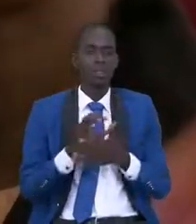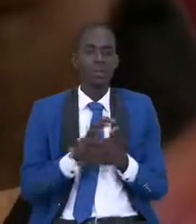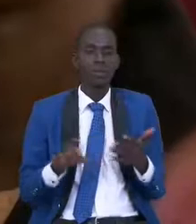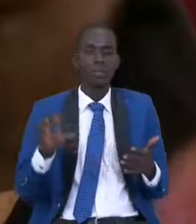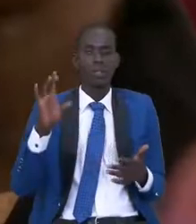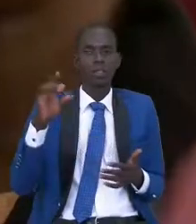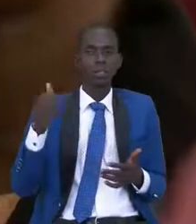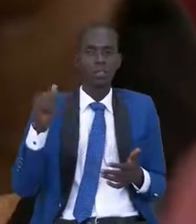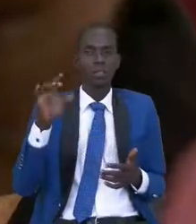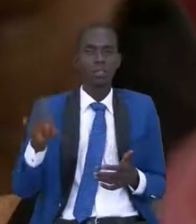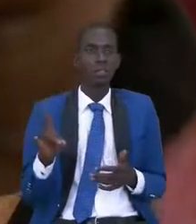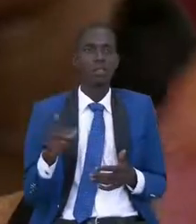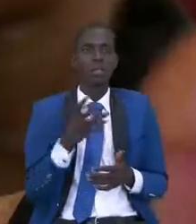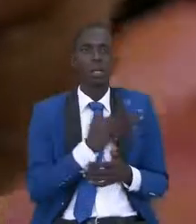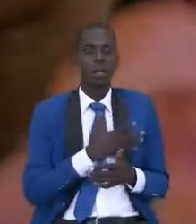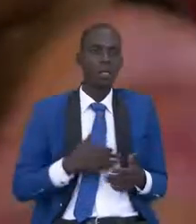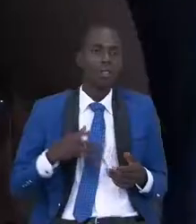18.